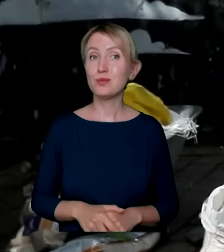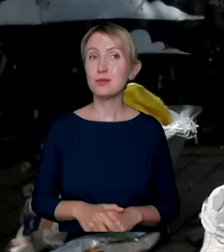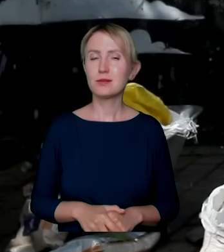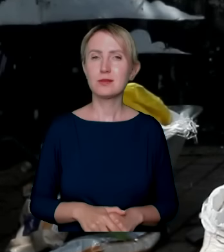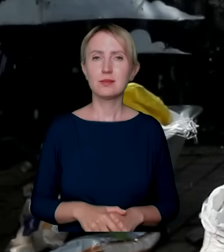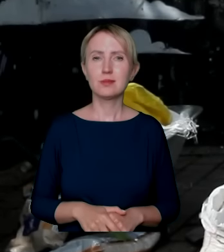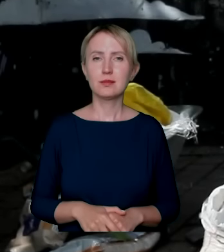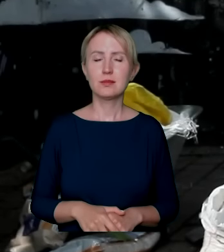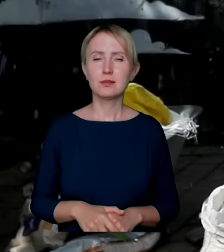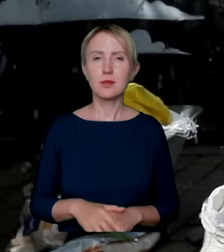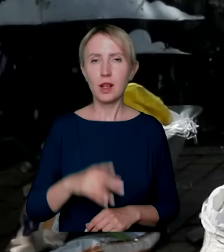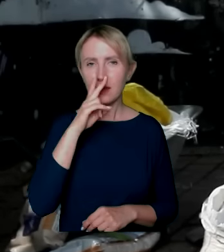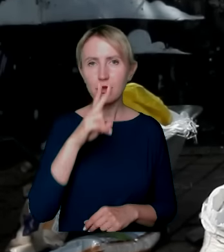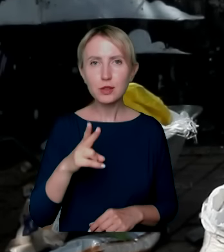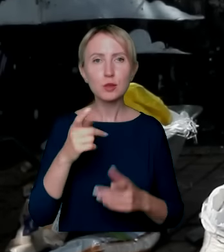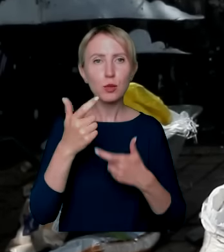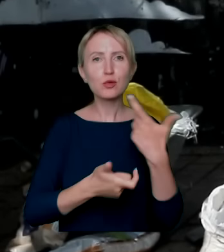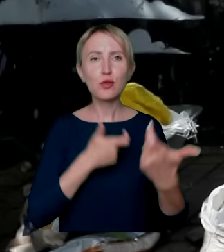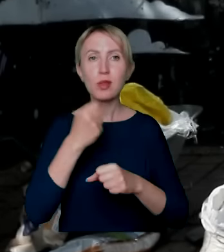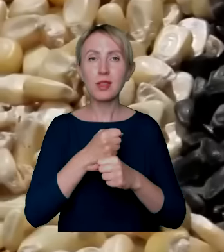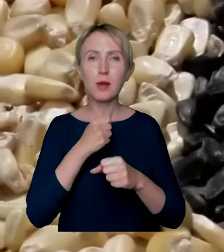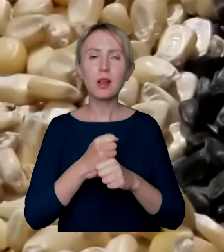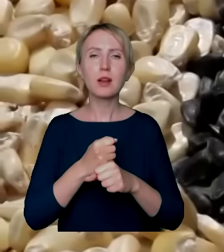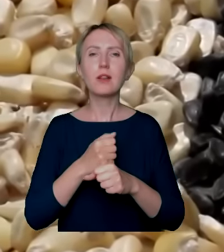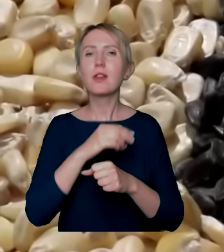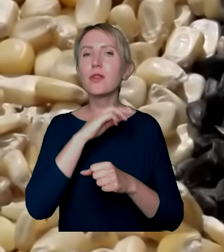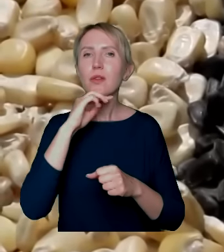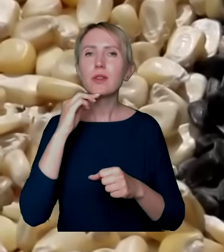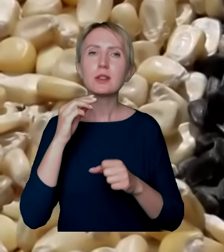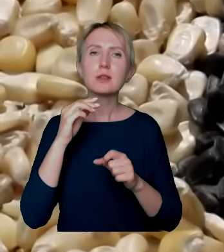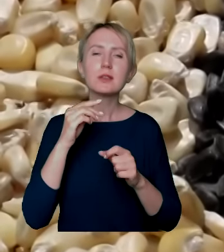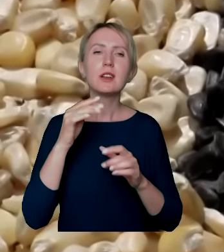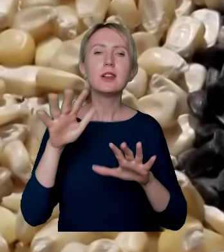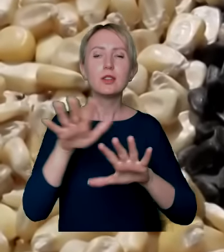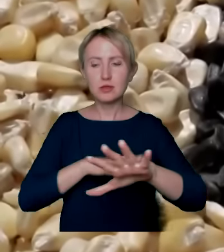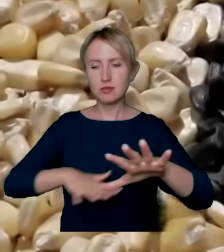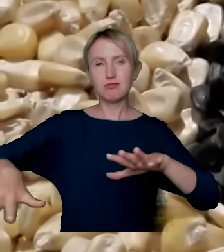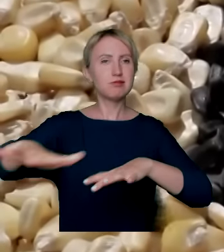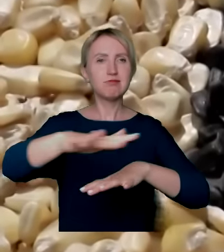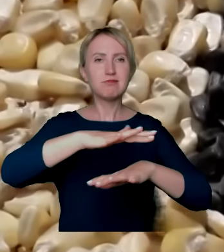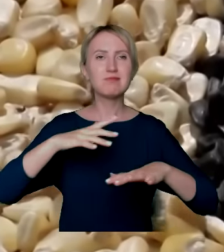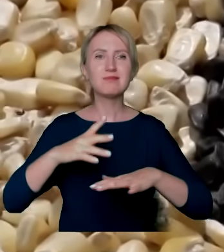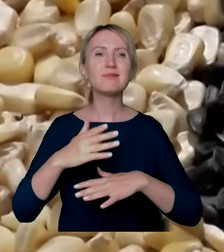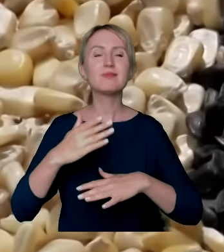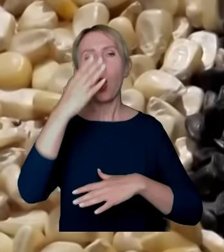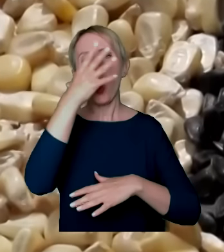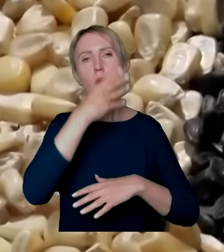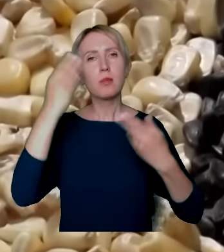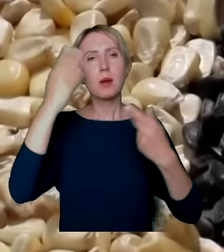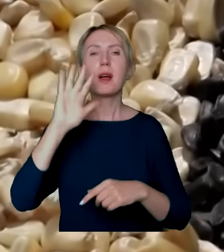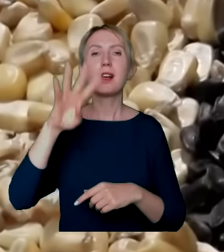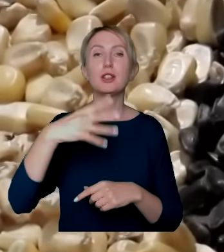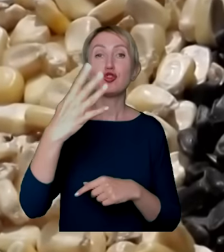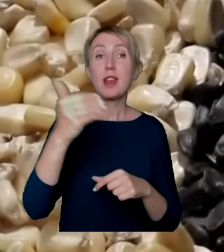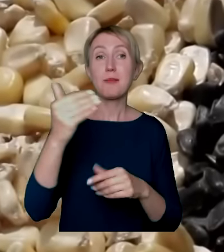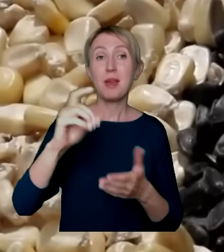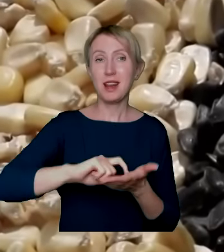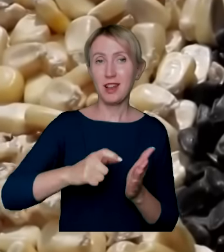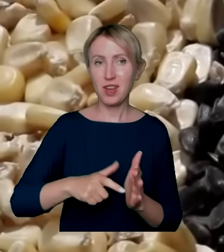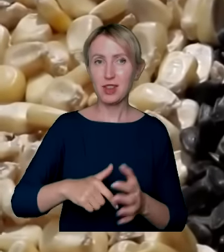Jak widać, by wykonać taką pracę, wystarczy po prostu kawałek placu czy skwerku. Wizerunek króla popu zajmuje ponad 4 m². Jak